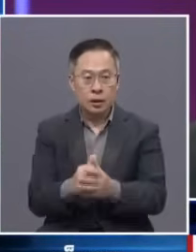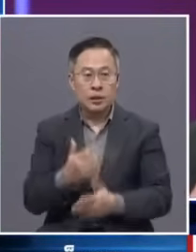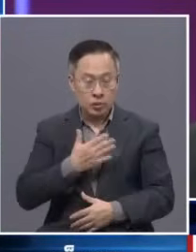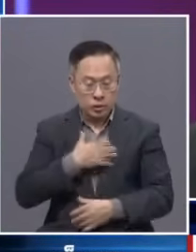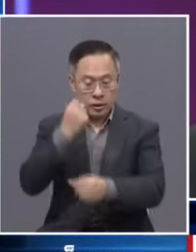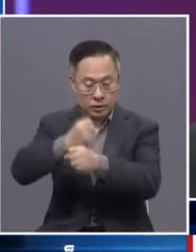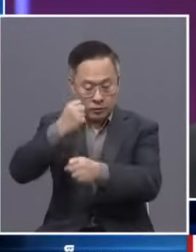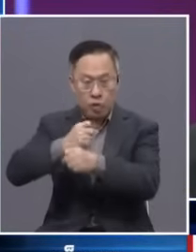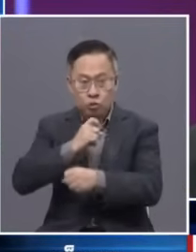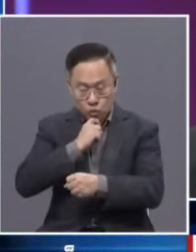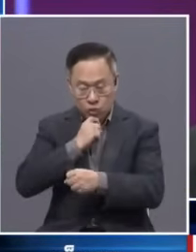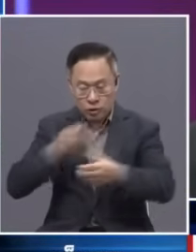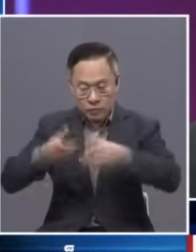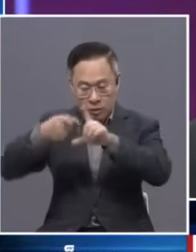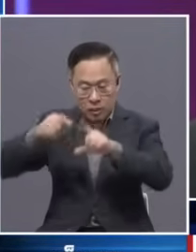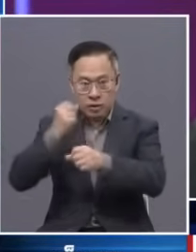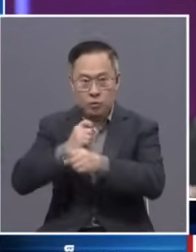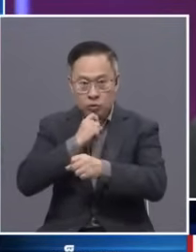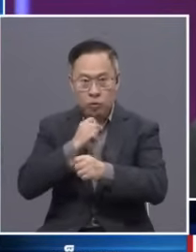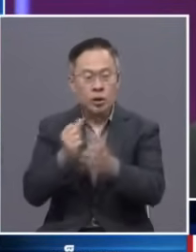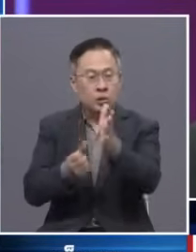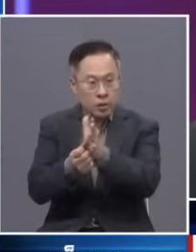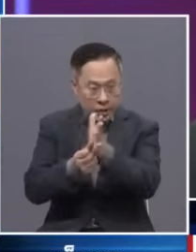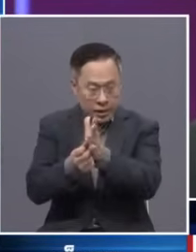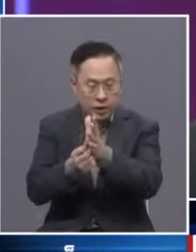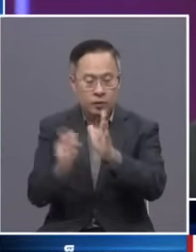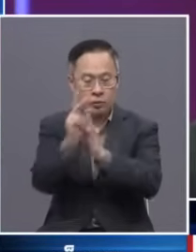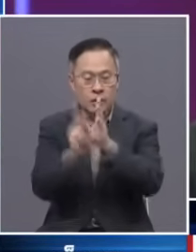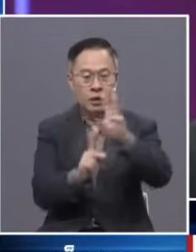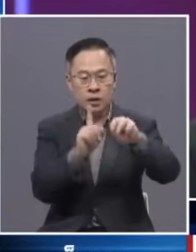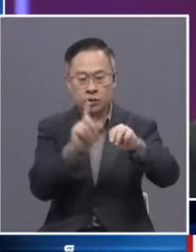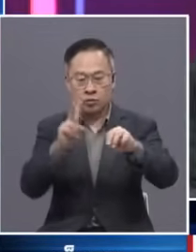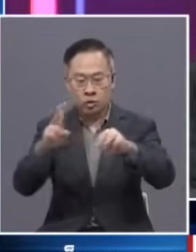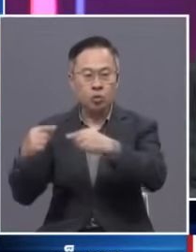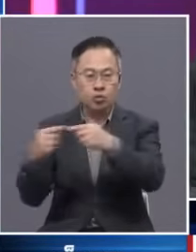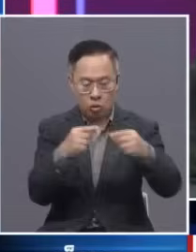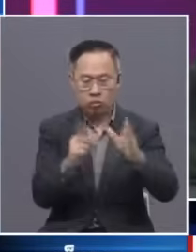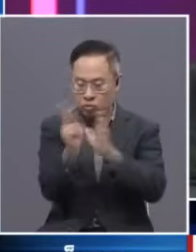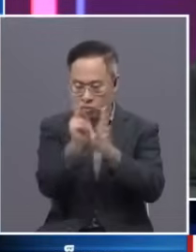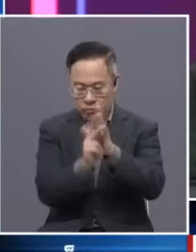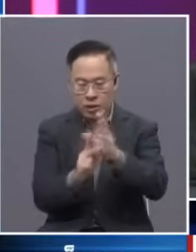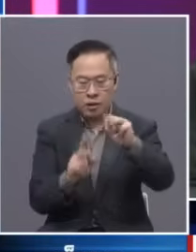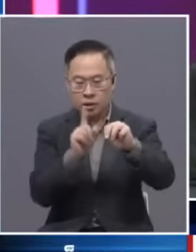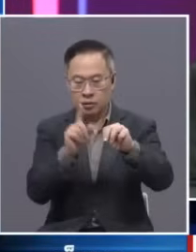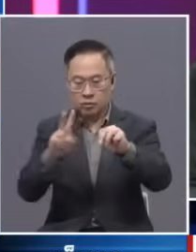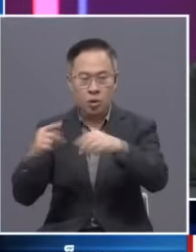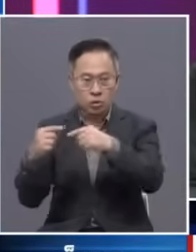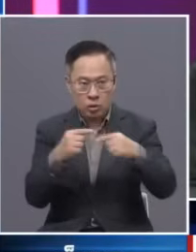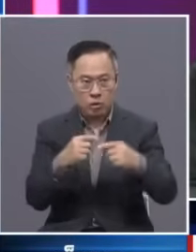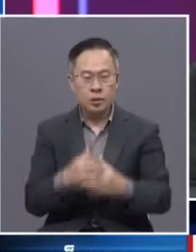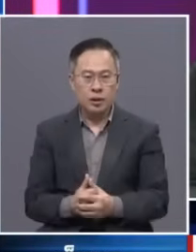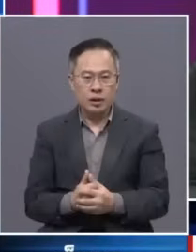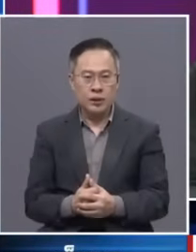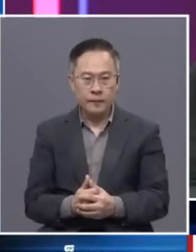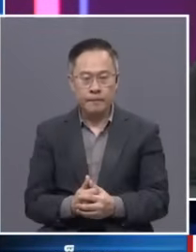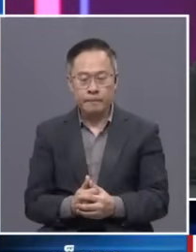เกิดตัวเองยังอยู่ในพรรคก้าวไกลจะพยายามแก้มาตรา112ต่อแน่นอนโดยแก้ตามที่ศาลบอกจะพยาย